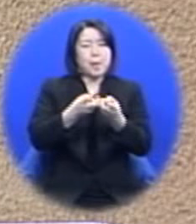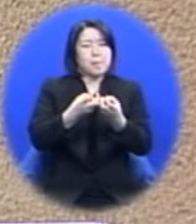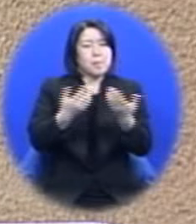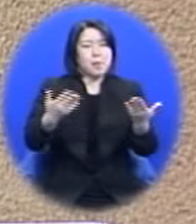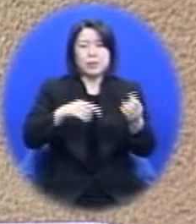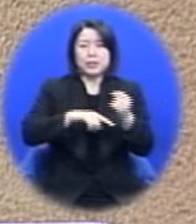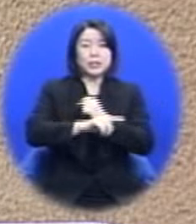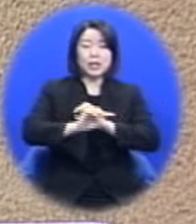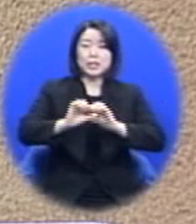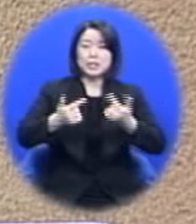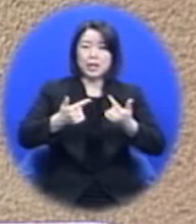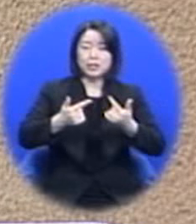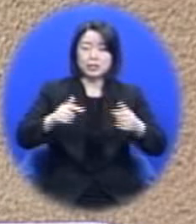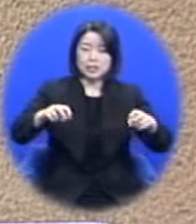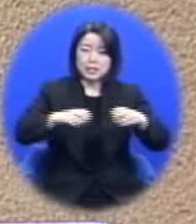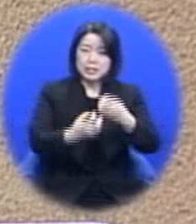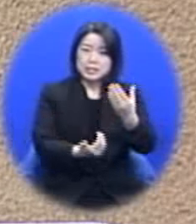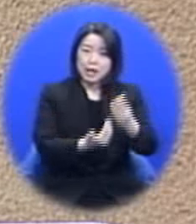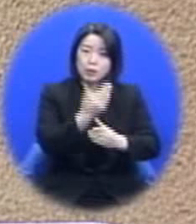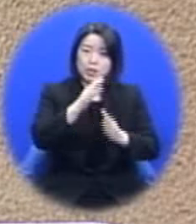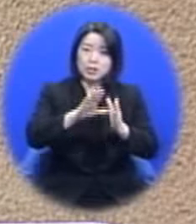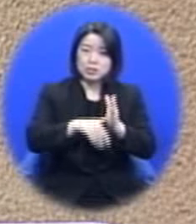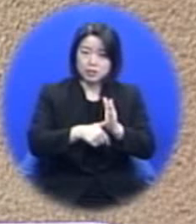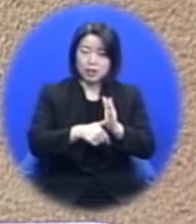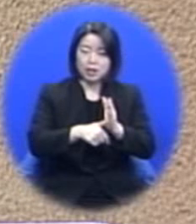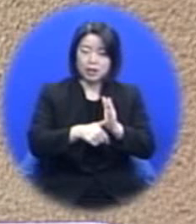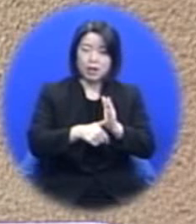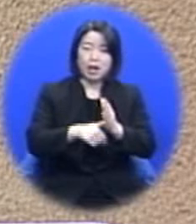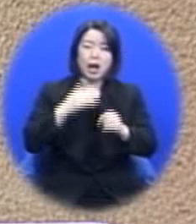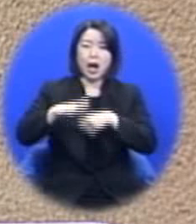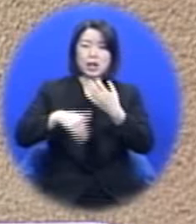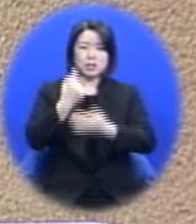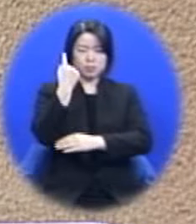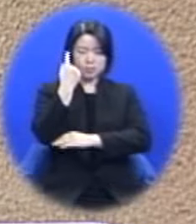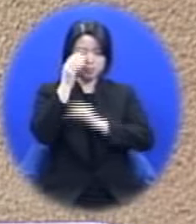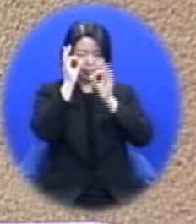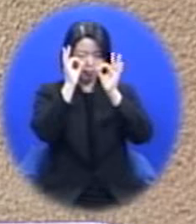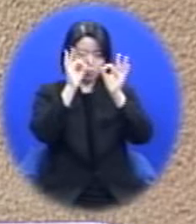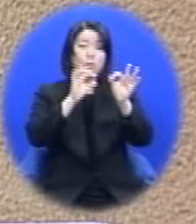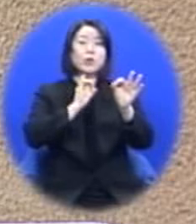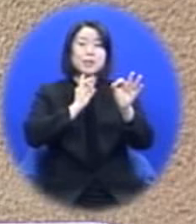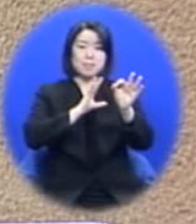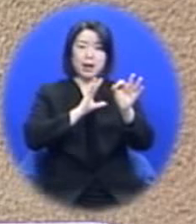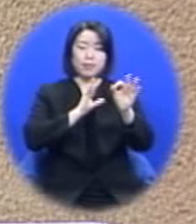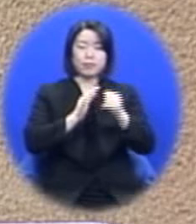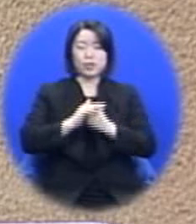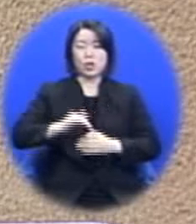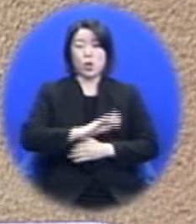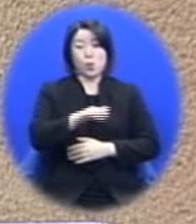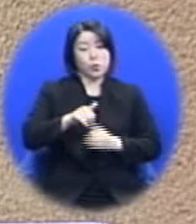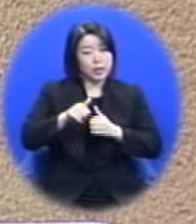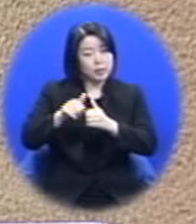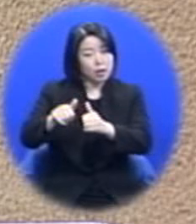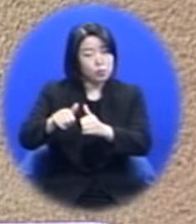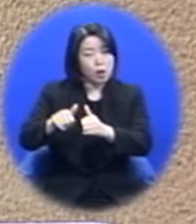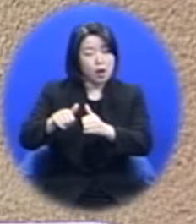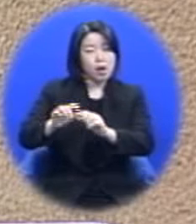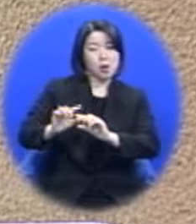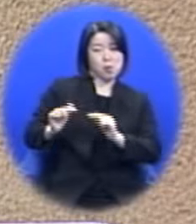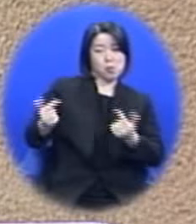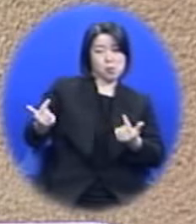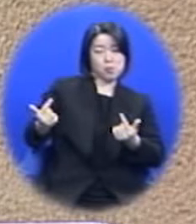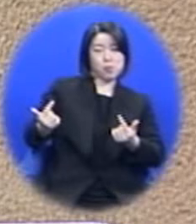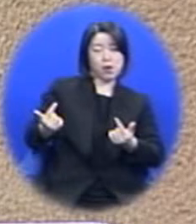일어날 때 하나님께서 지켜보실 수밖에 없는 것입니다. 우리가 따르거나 거부할 고난이